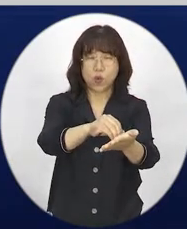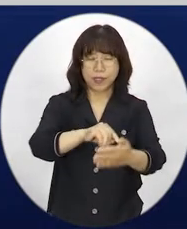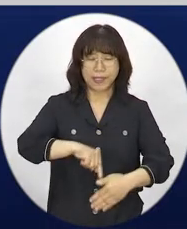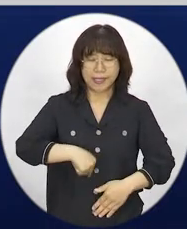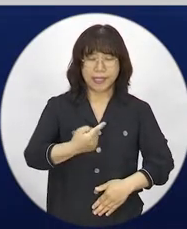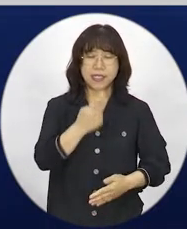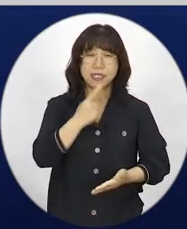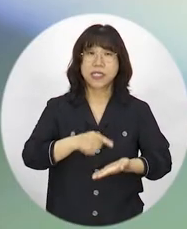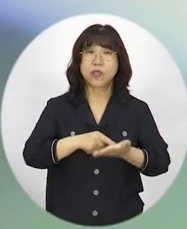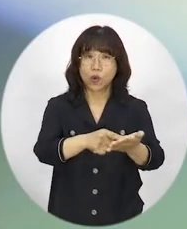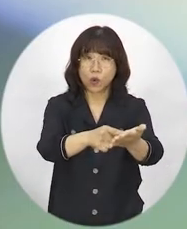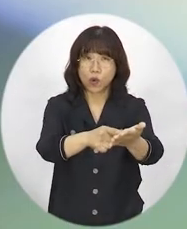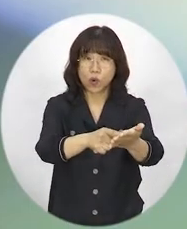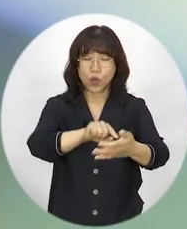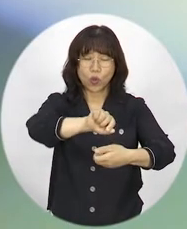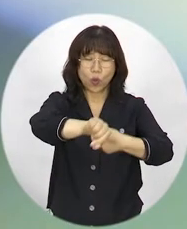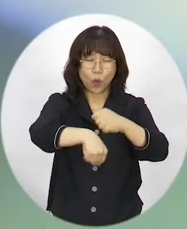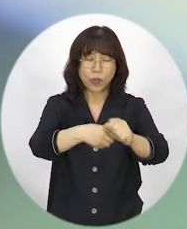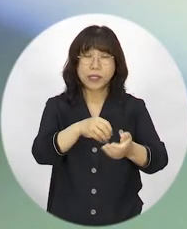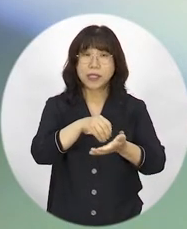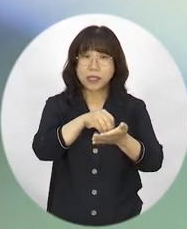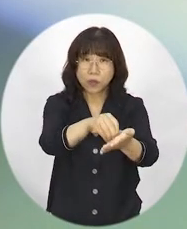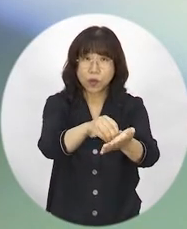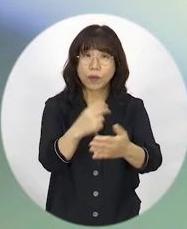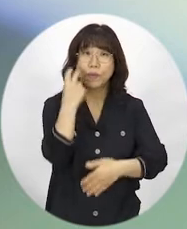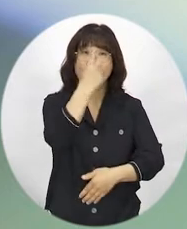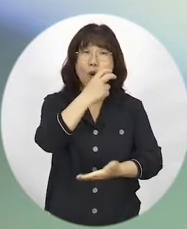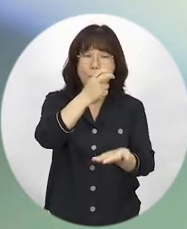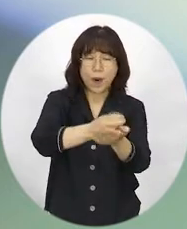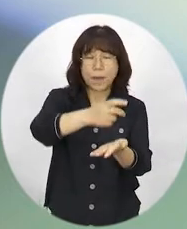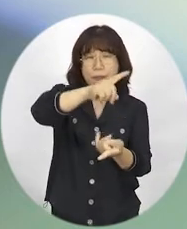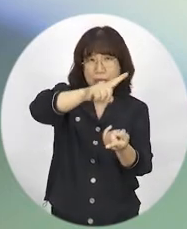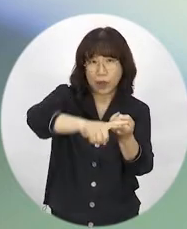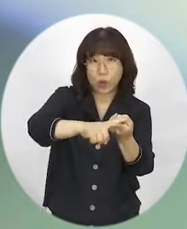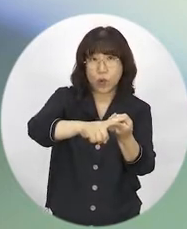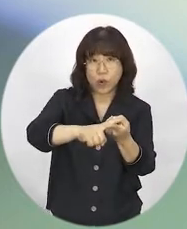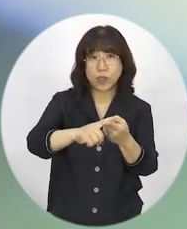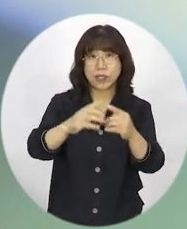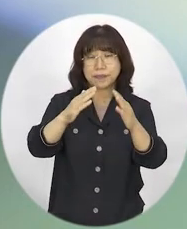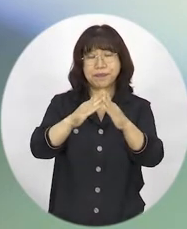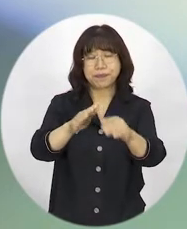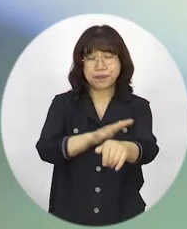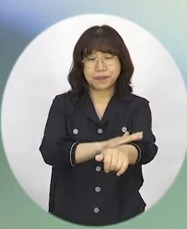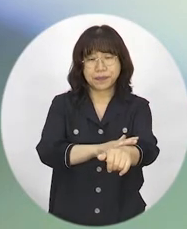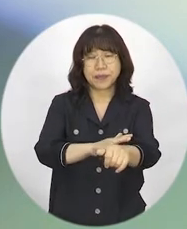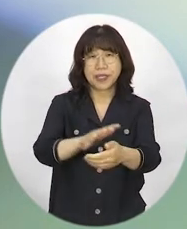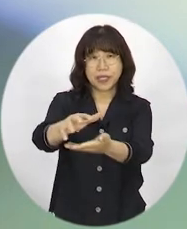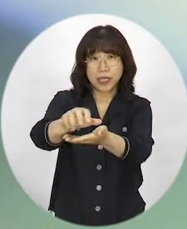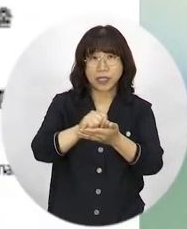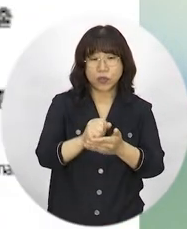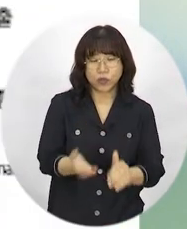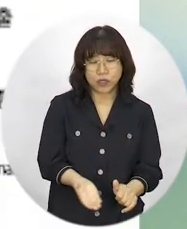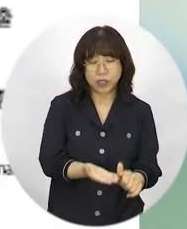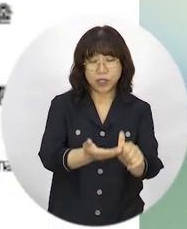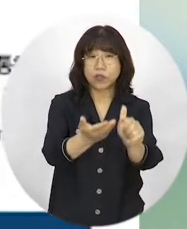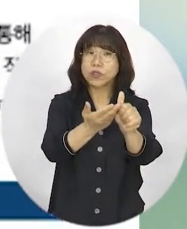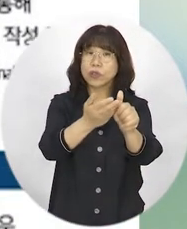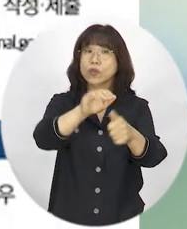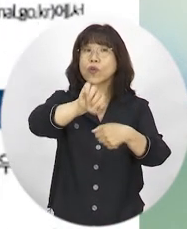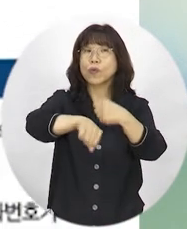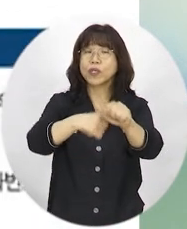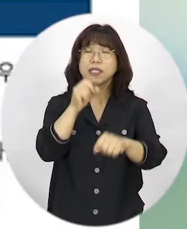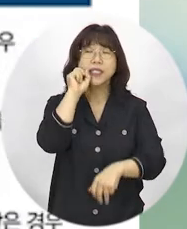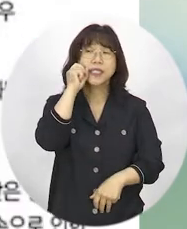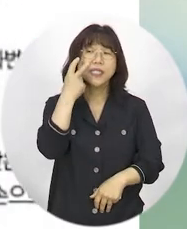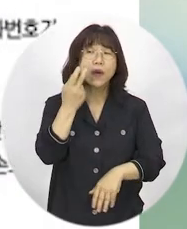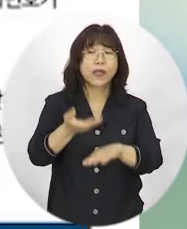받습니다. 동물 등록은 동물보호법에 따라 주택이나 준주택 혹은 그 외의 장소에서 반려